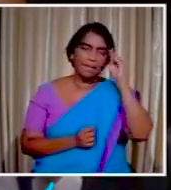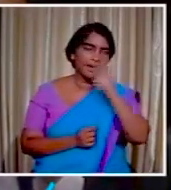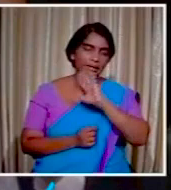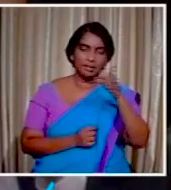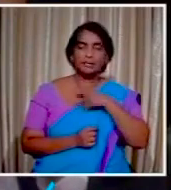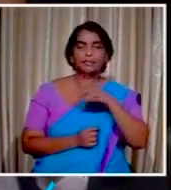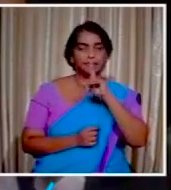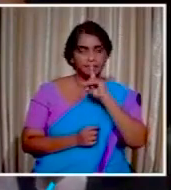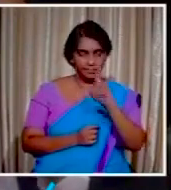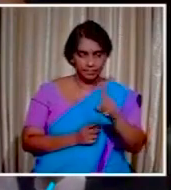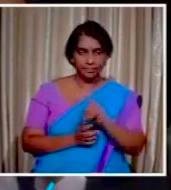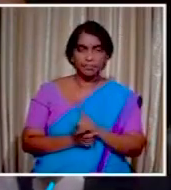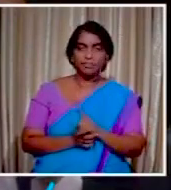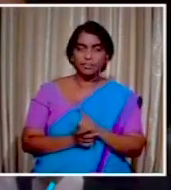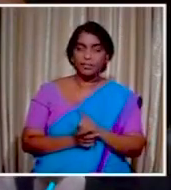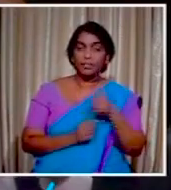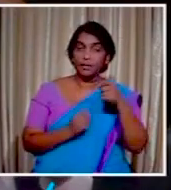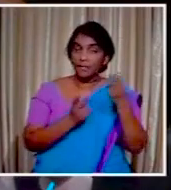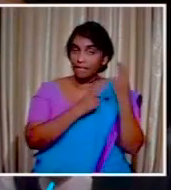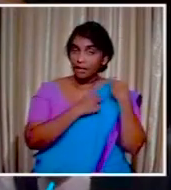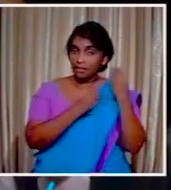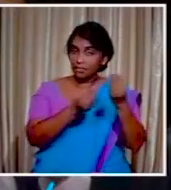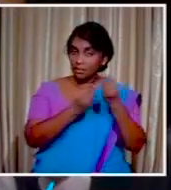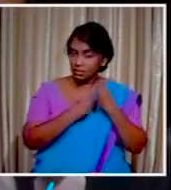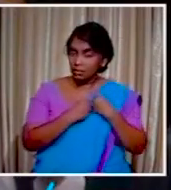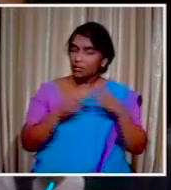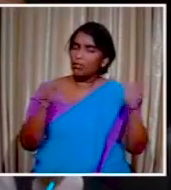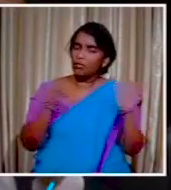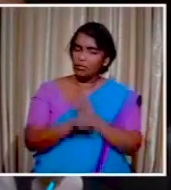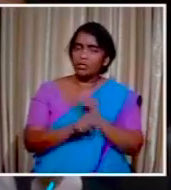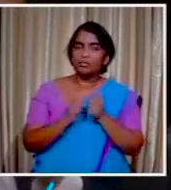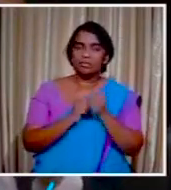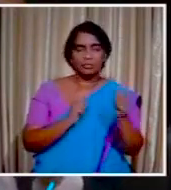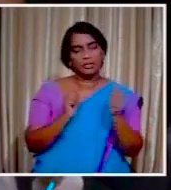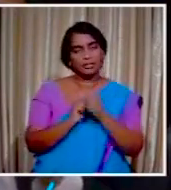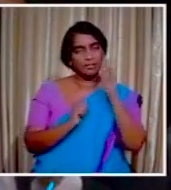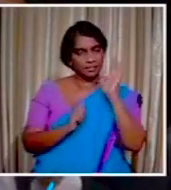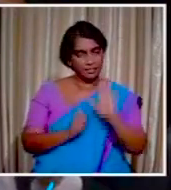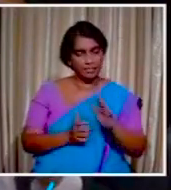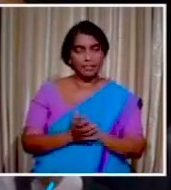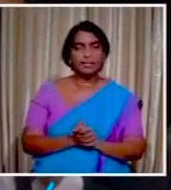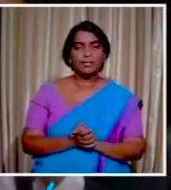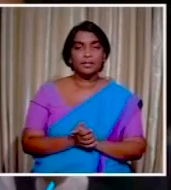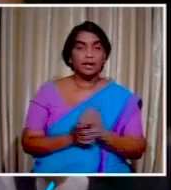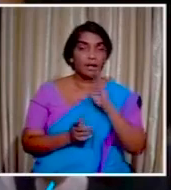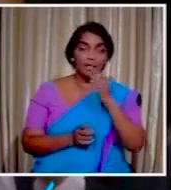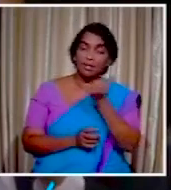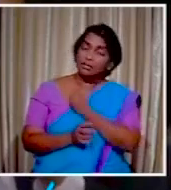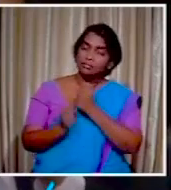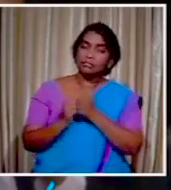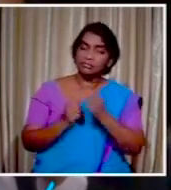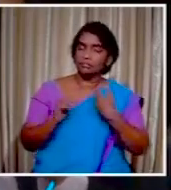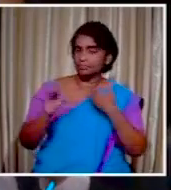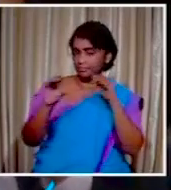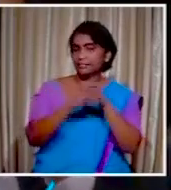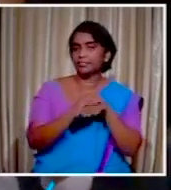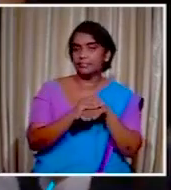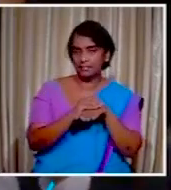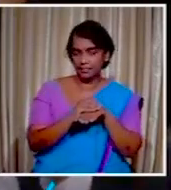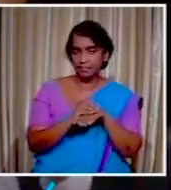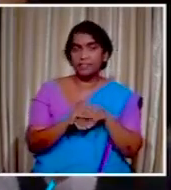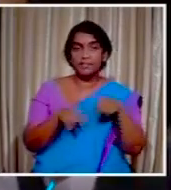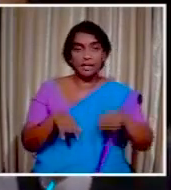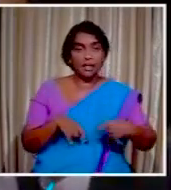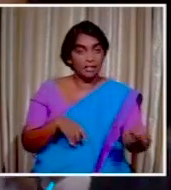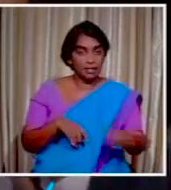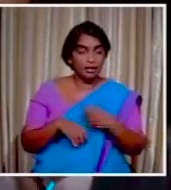කියනවා. මේ බාරතිල් තියෙන වගකීම උපරිමයෙන්ම කරන්න අපි කැප වෙනවා. ඒ කැපවීම වෙනින් අපි පෙනී ඉන්නවා. අද